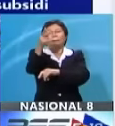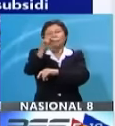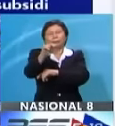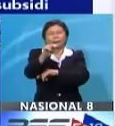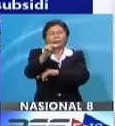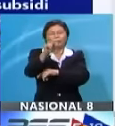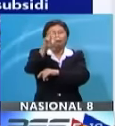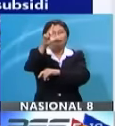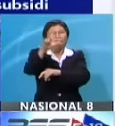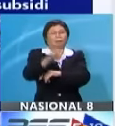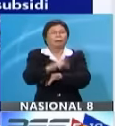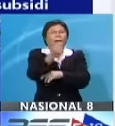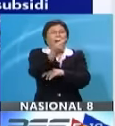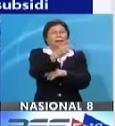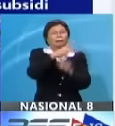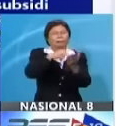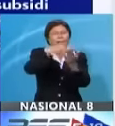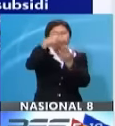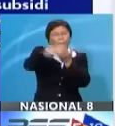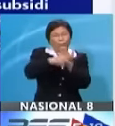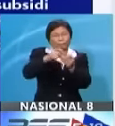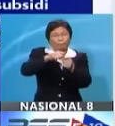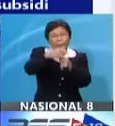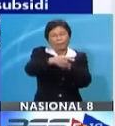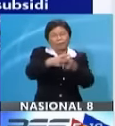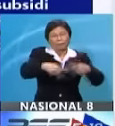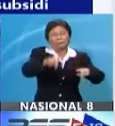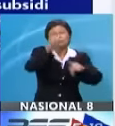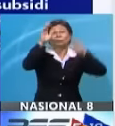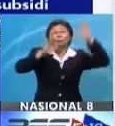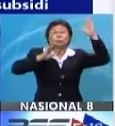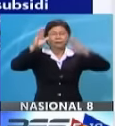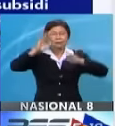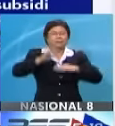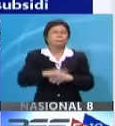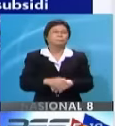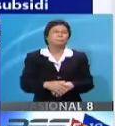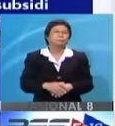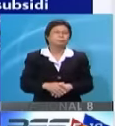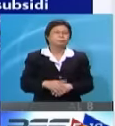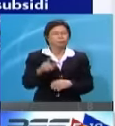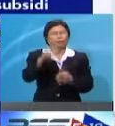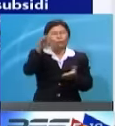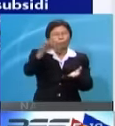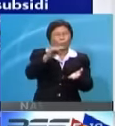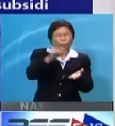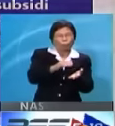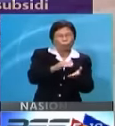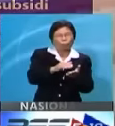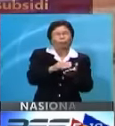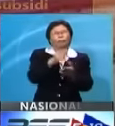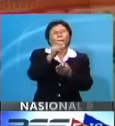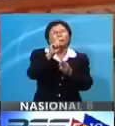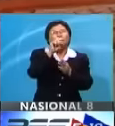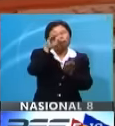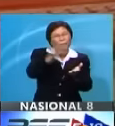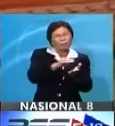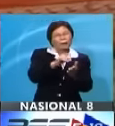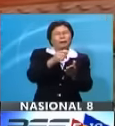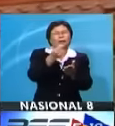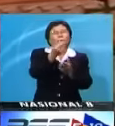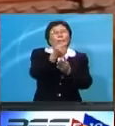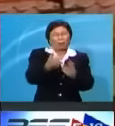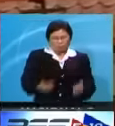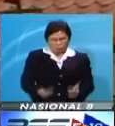penyeragaman harga dan program Mobile Kedai Raya Satu Malaysia NKRIM. Selain mengurangkan kos sara hidup dan menyeragamkan